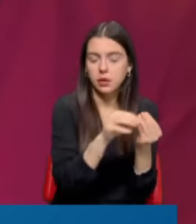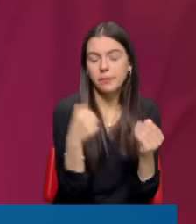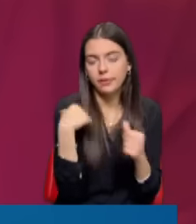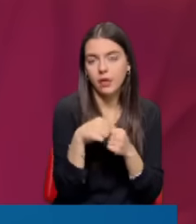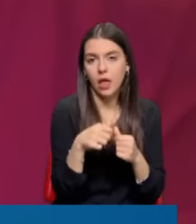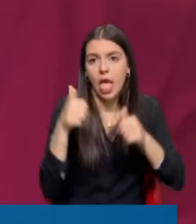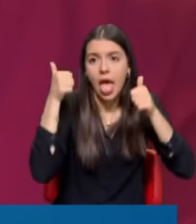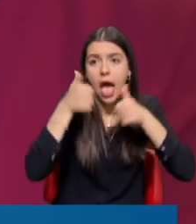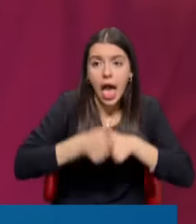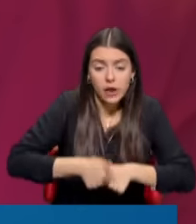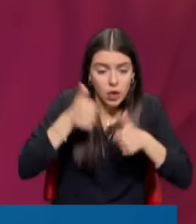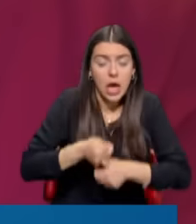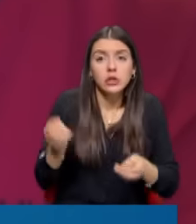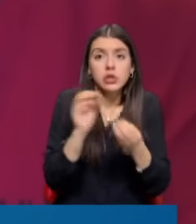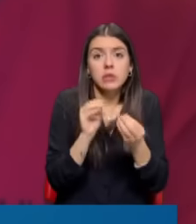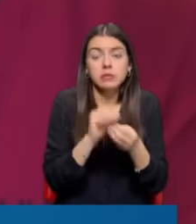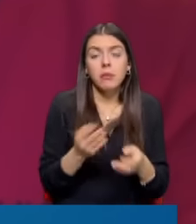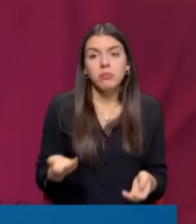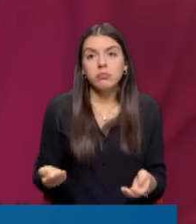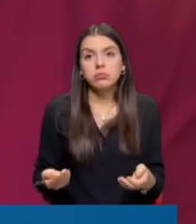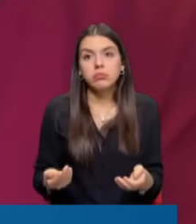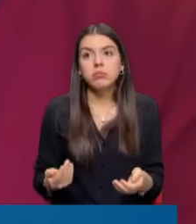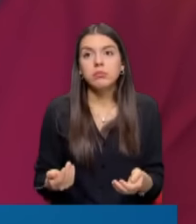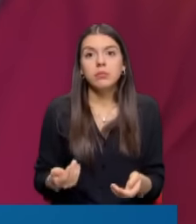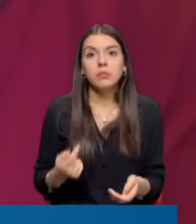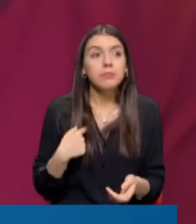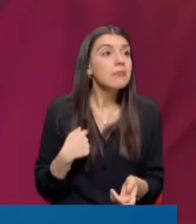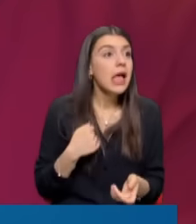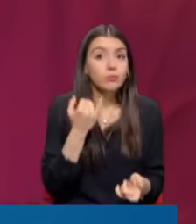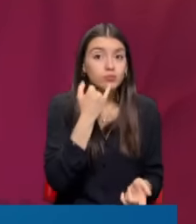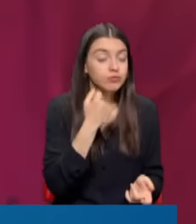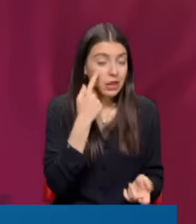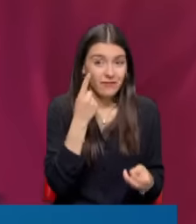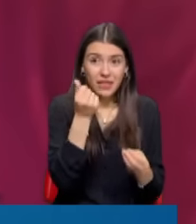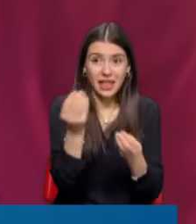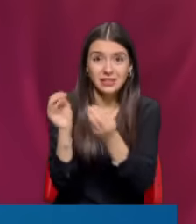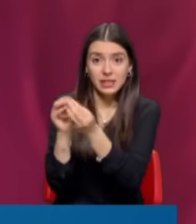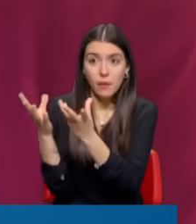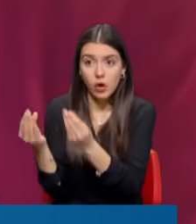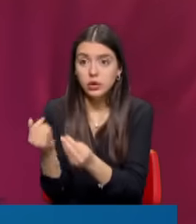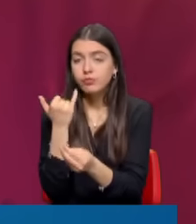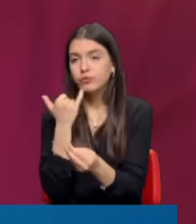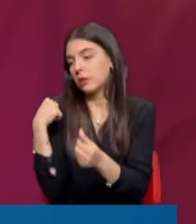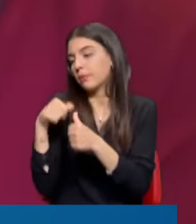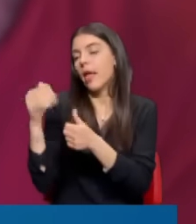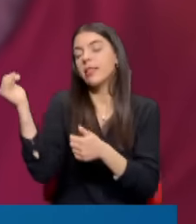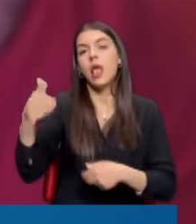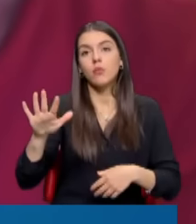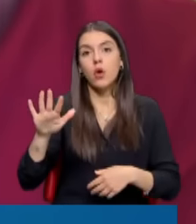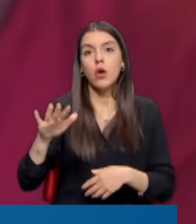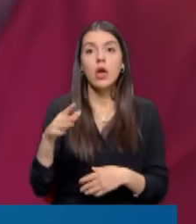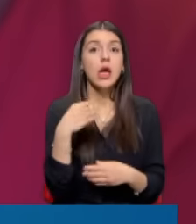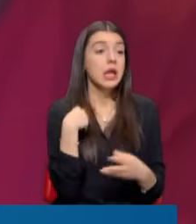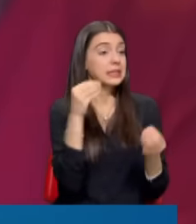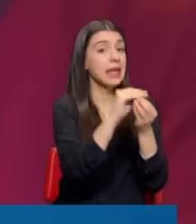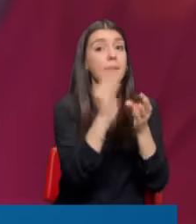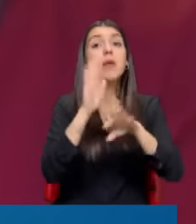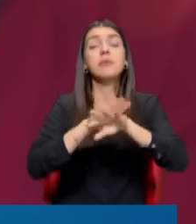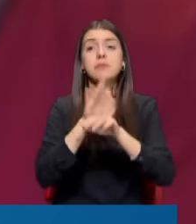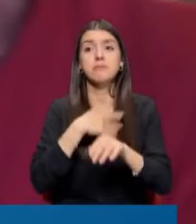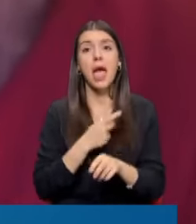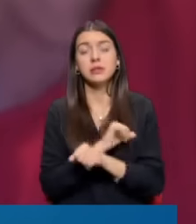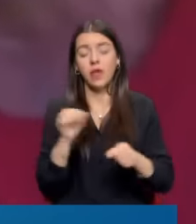Yani her şeye her gün zam geliyor. Ya yansıtsak müşteri kaçıyor. Yansıtmasak biz içeri giriyoruz. Yani biz